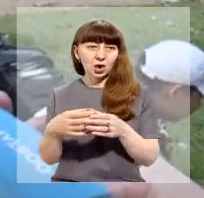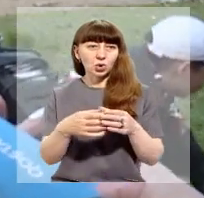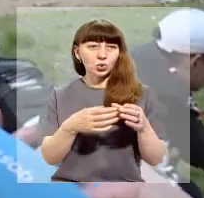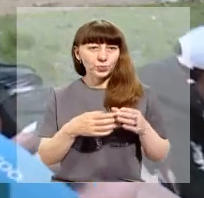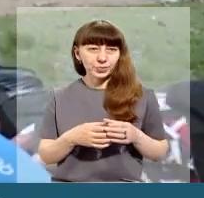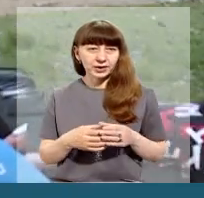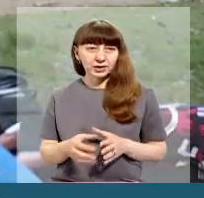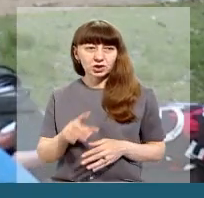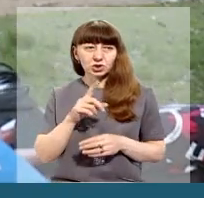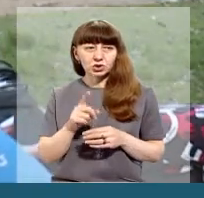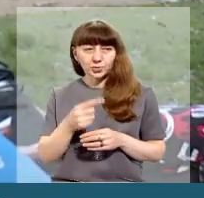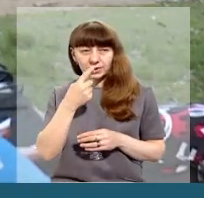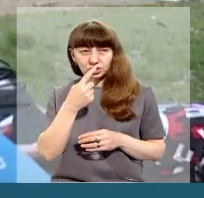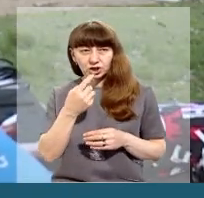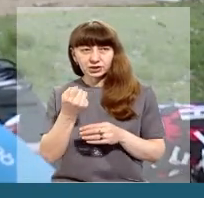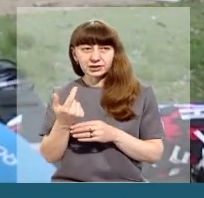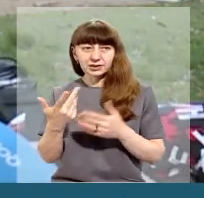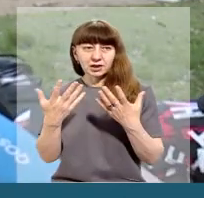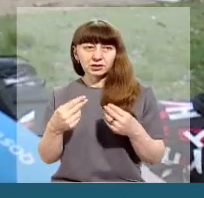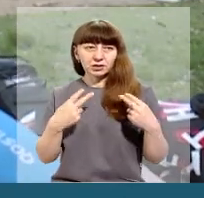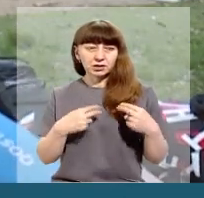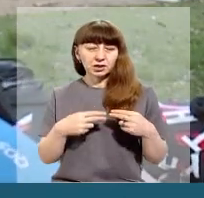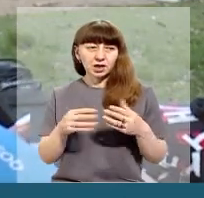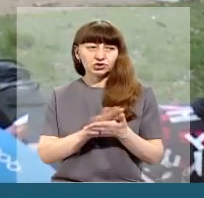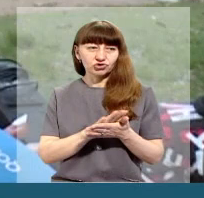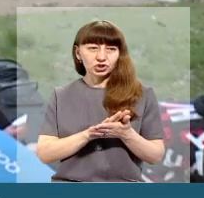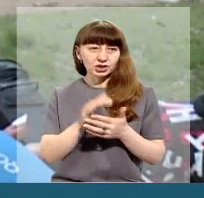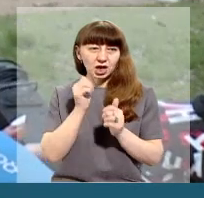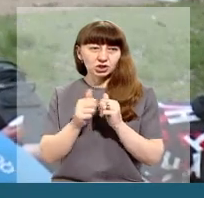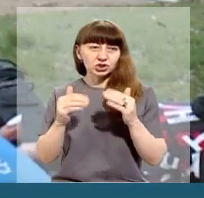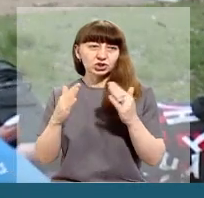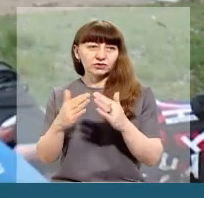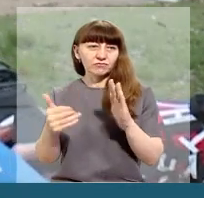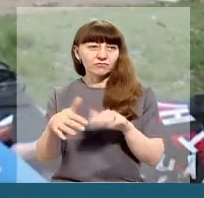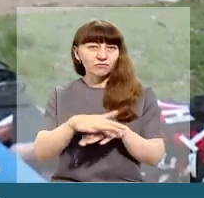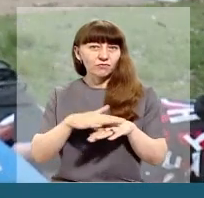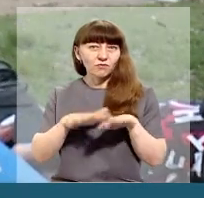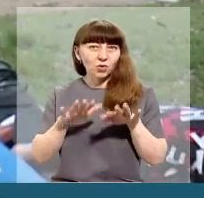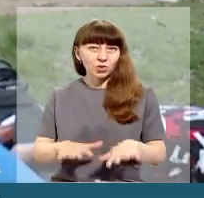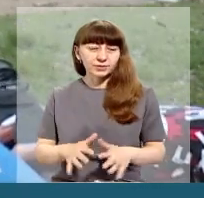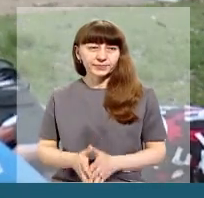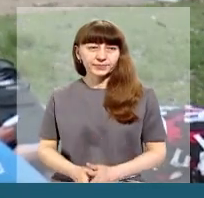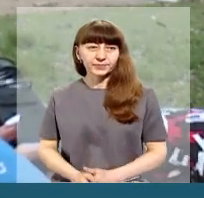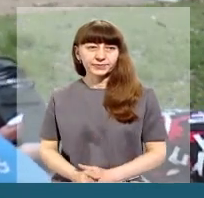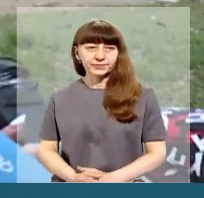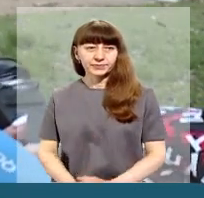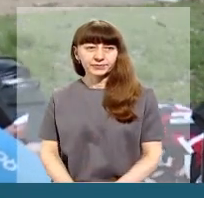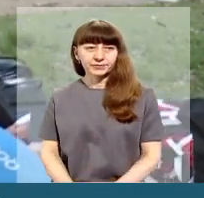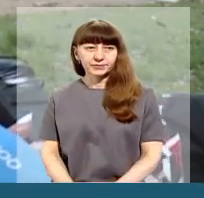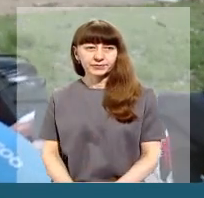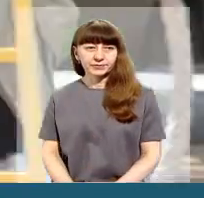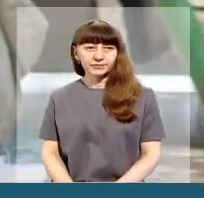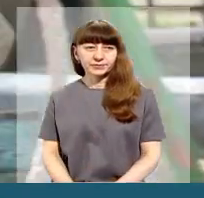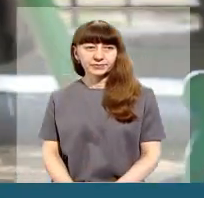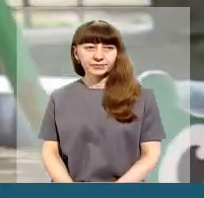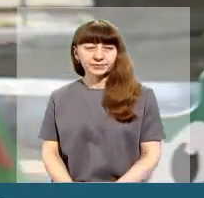вот в ближайшие несколько дней отработать каждый из дворов. И вот сегодня с нами вот 5 человек. И еще параллельно в нескольких дворах работают